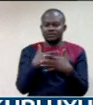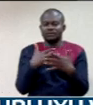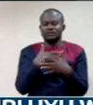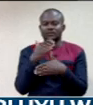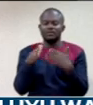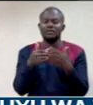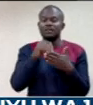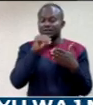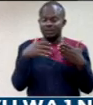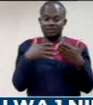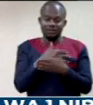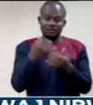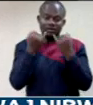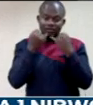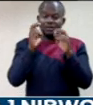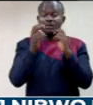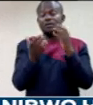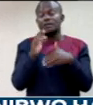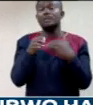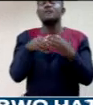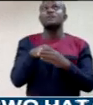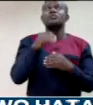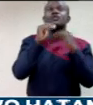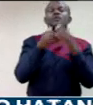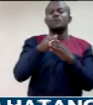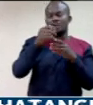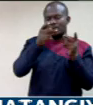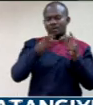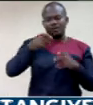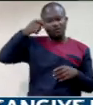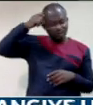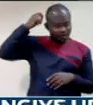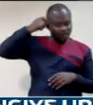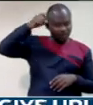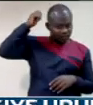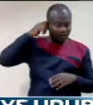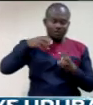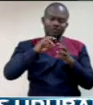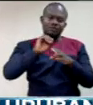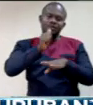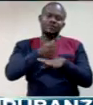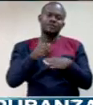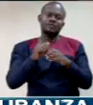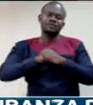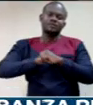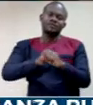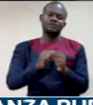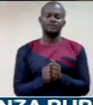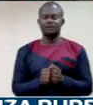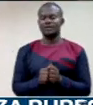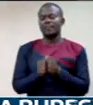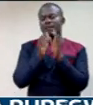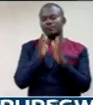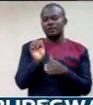Gutinyura abantu bakababwira ko yenda mu rwego rw'amasaro hari uburyo bashyizeho bwo kwirinda. Umuntu ashobora guhamagara